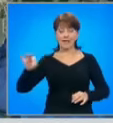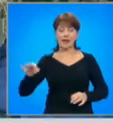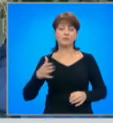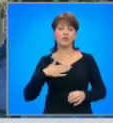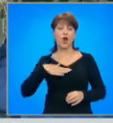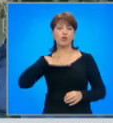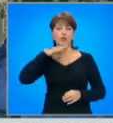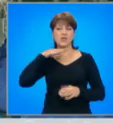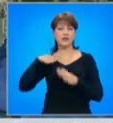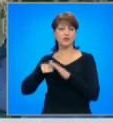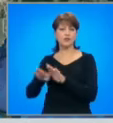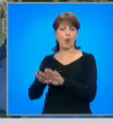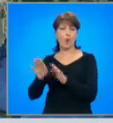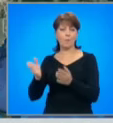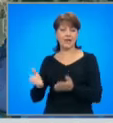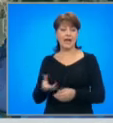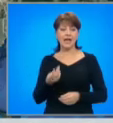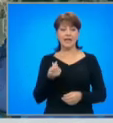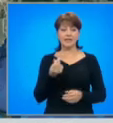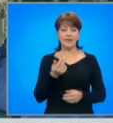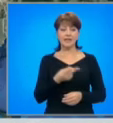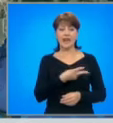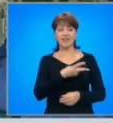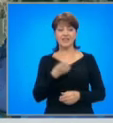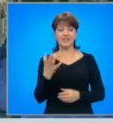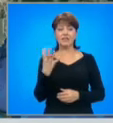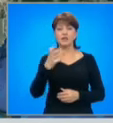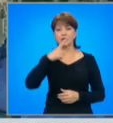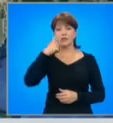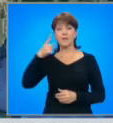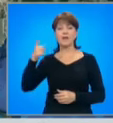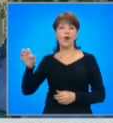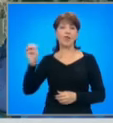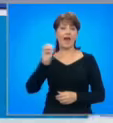метра годишно, а цената ѝ над 240 милиона евро.